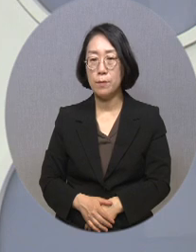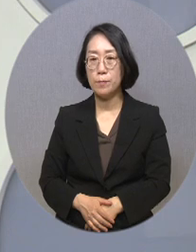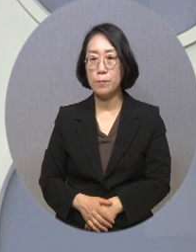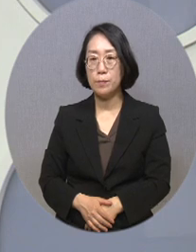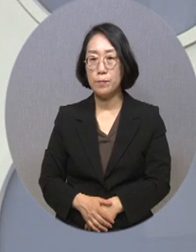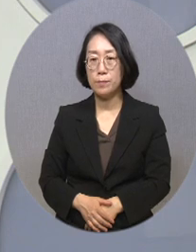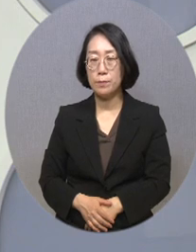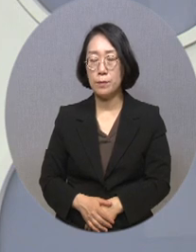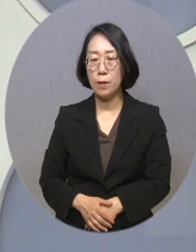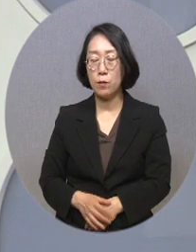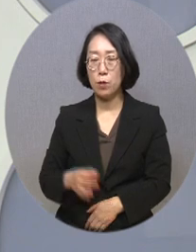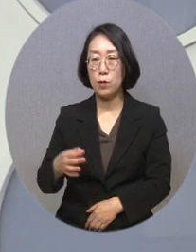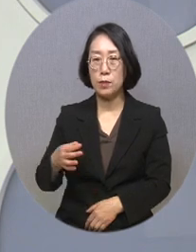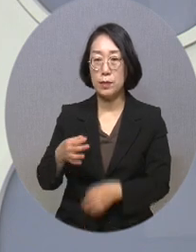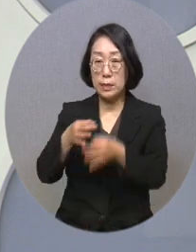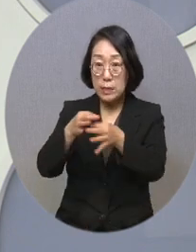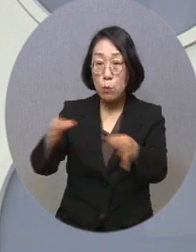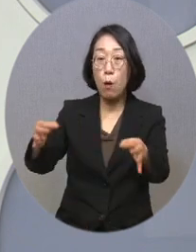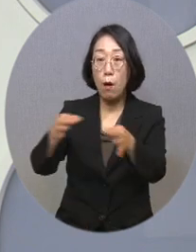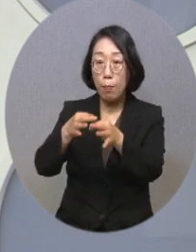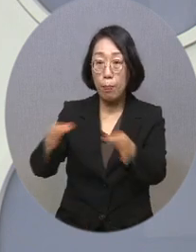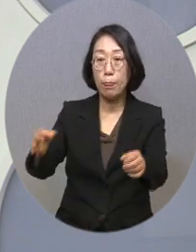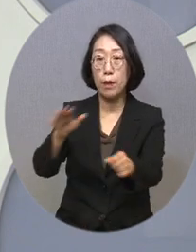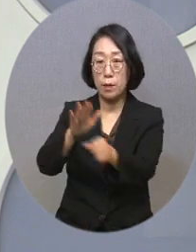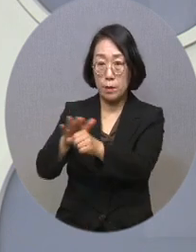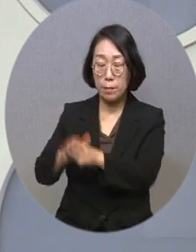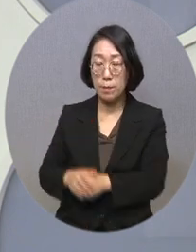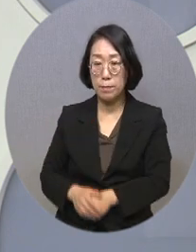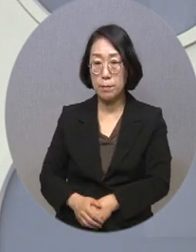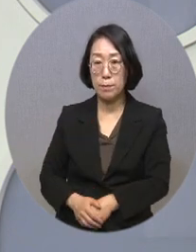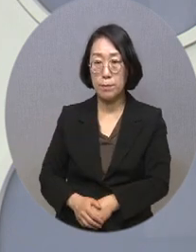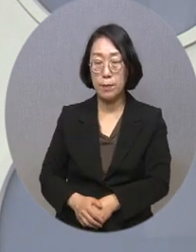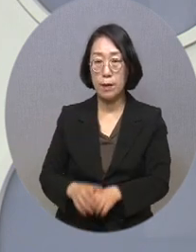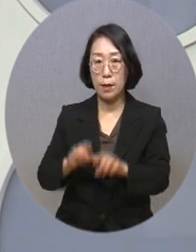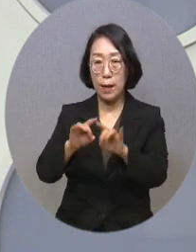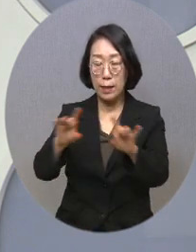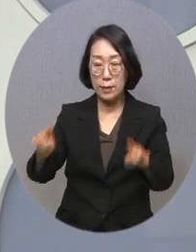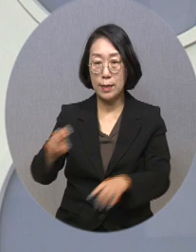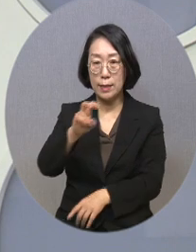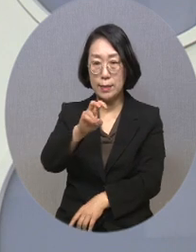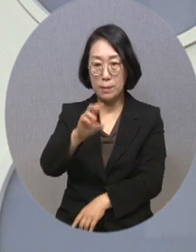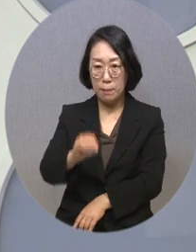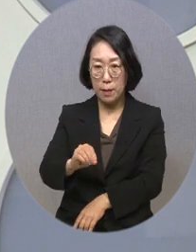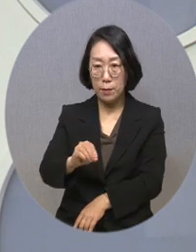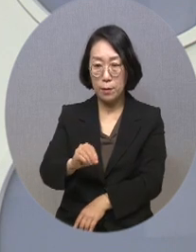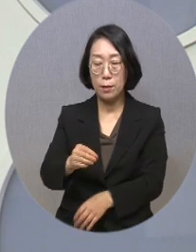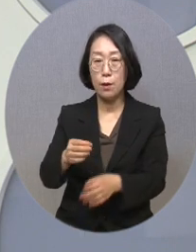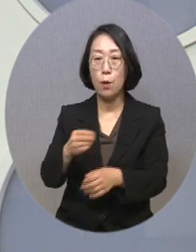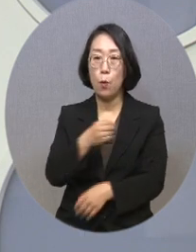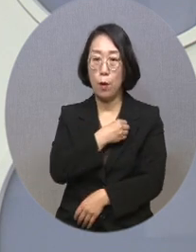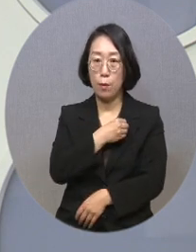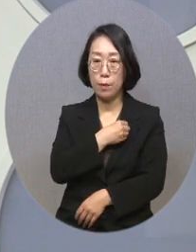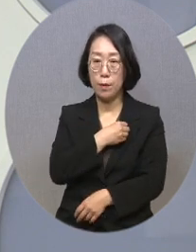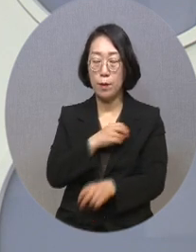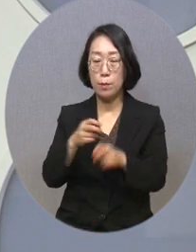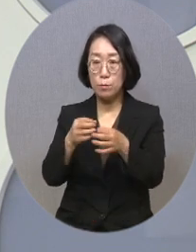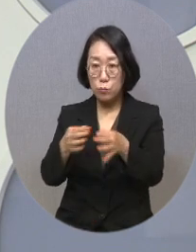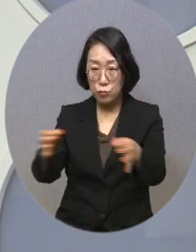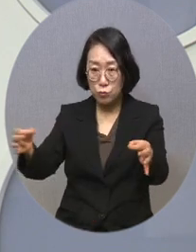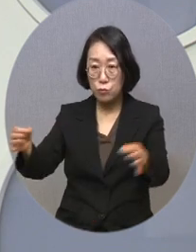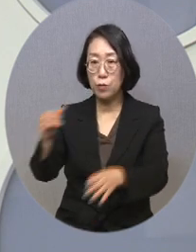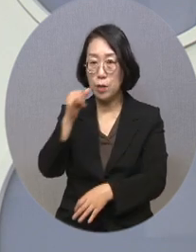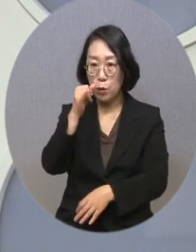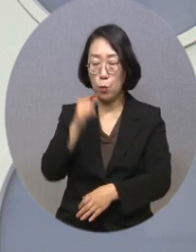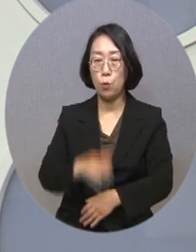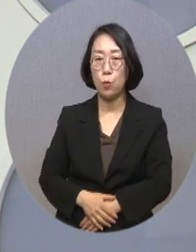이제 지원금을 이제 지난번에 20만 원씩 이렇게 준 것도, 회원당 예 회원당 이렇게 한 것도